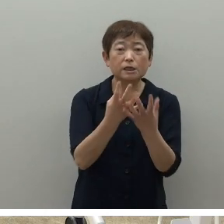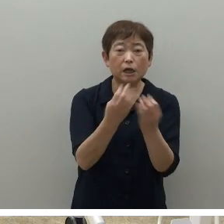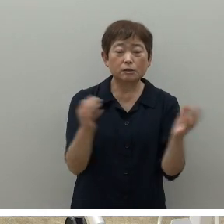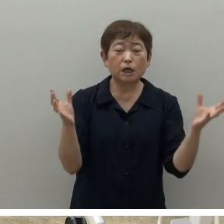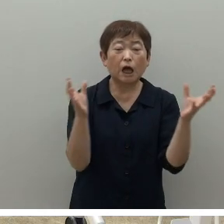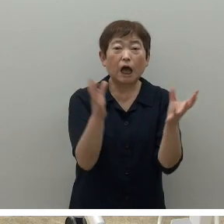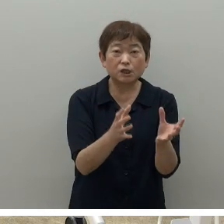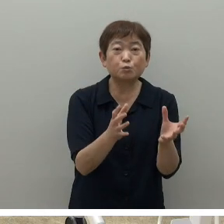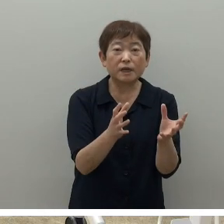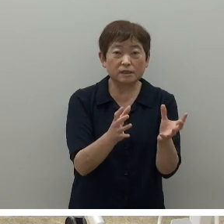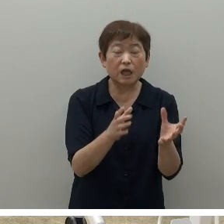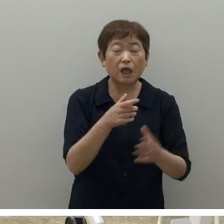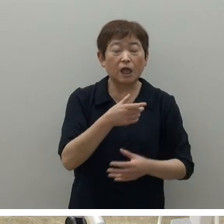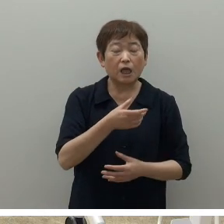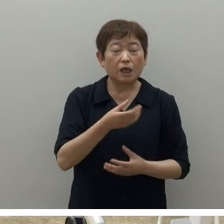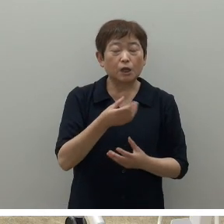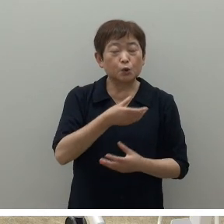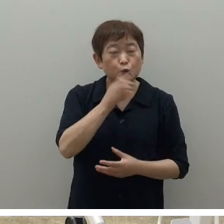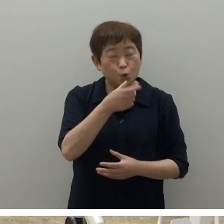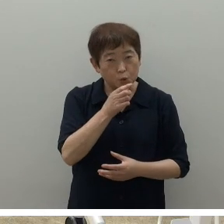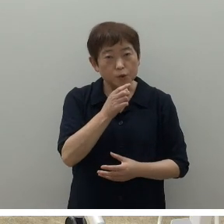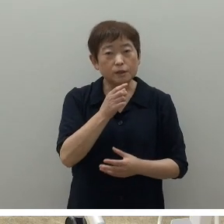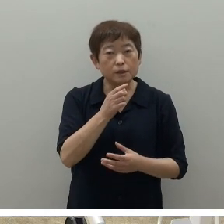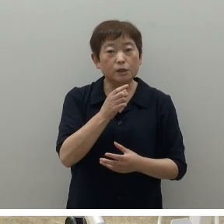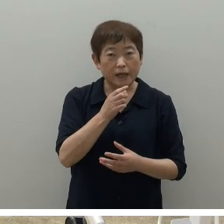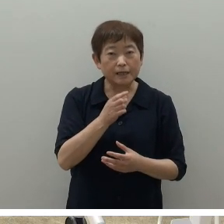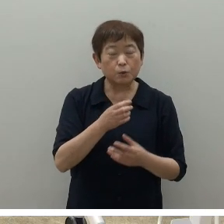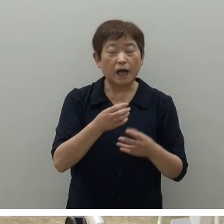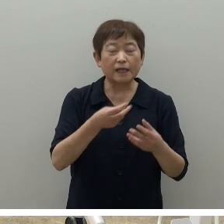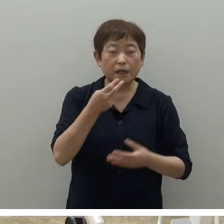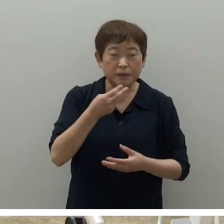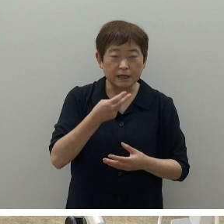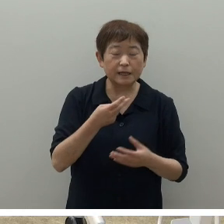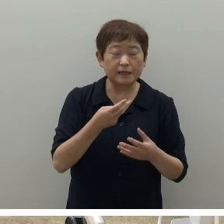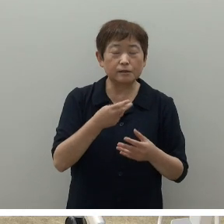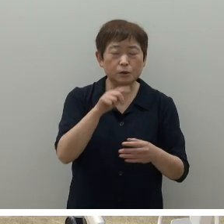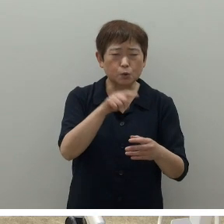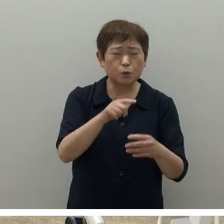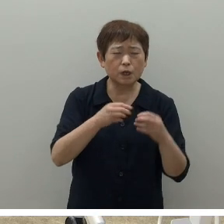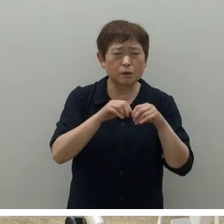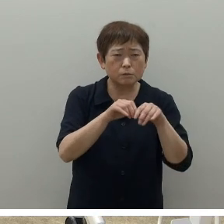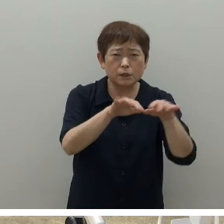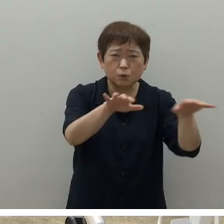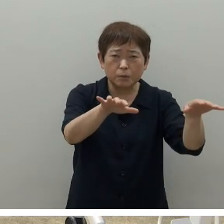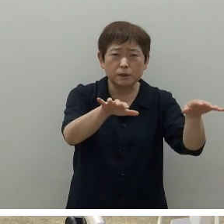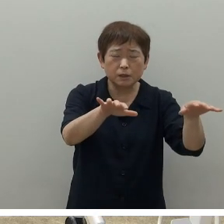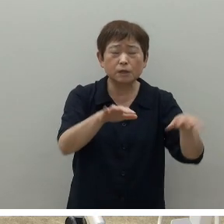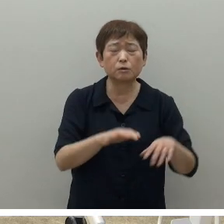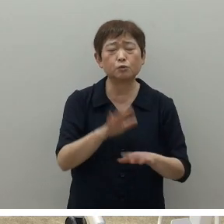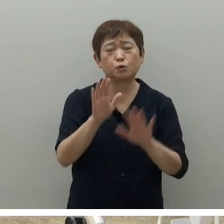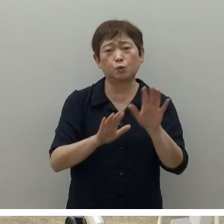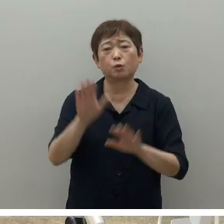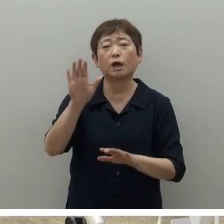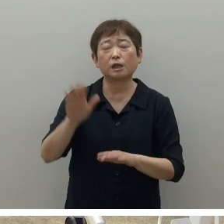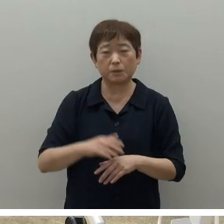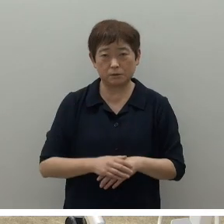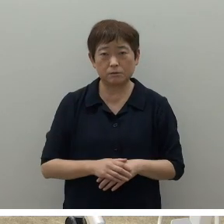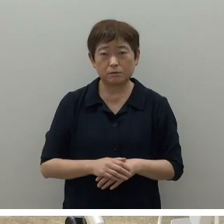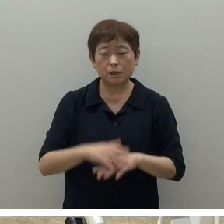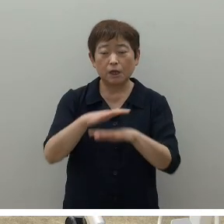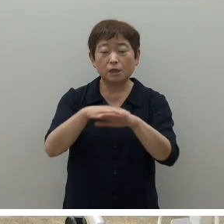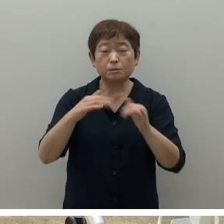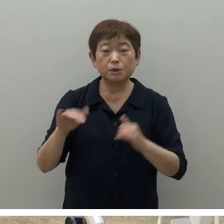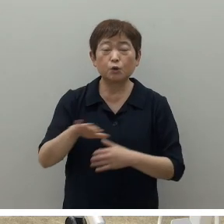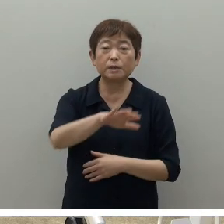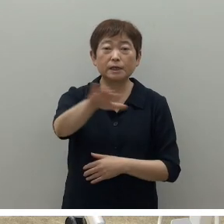されるところであります。感染者の減少傾向を確かなものにするため、市民の皆様には引き続き家